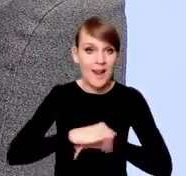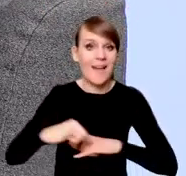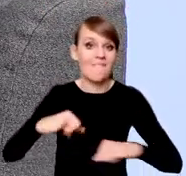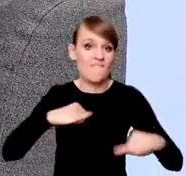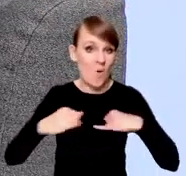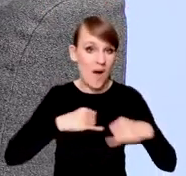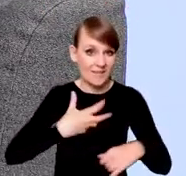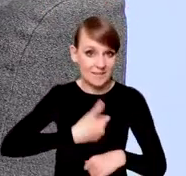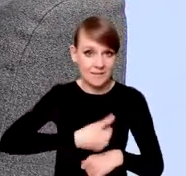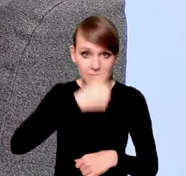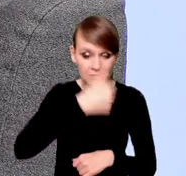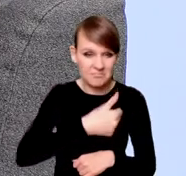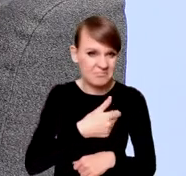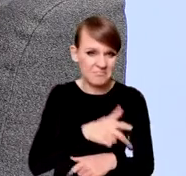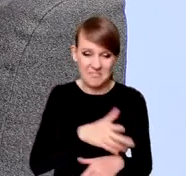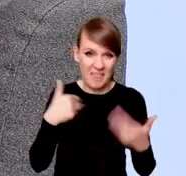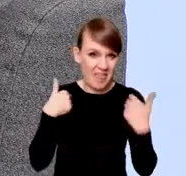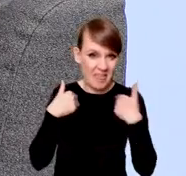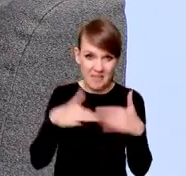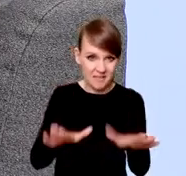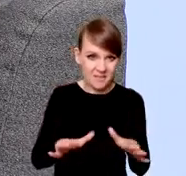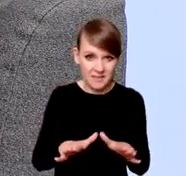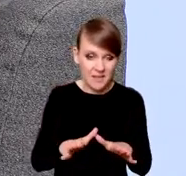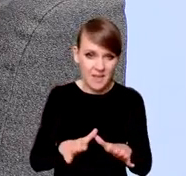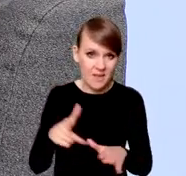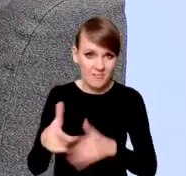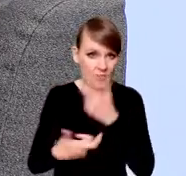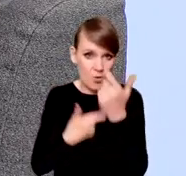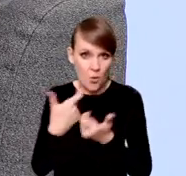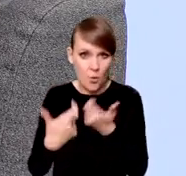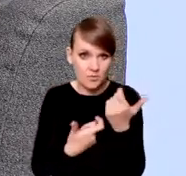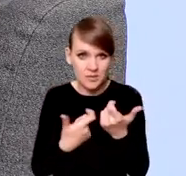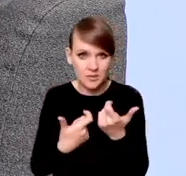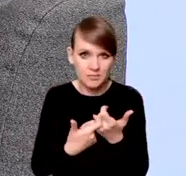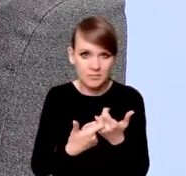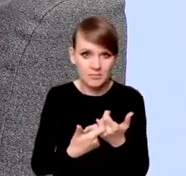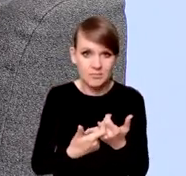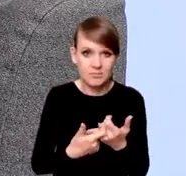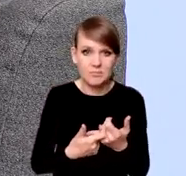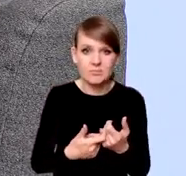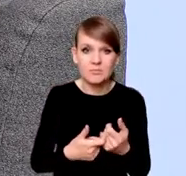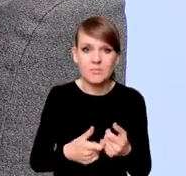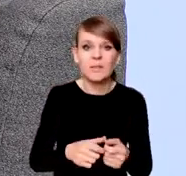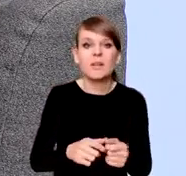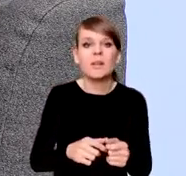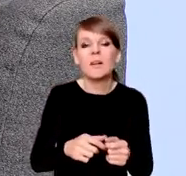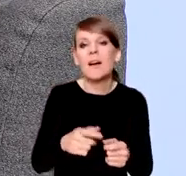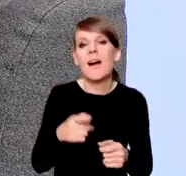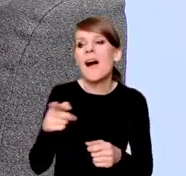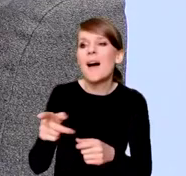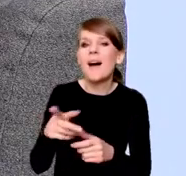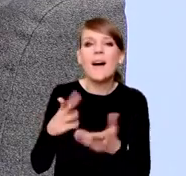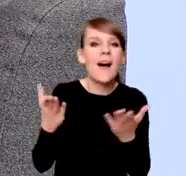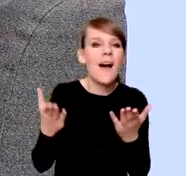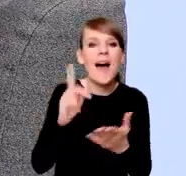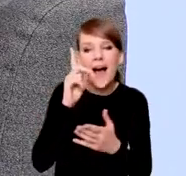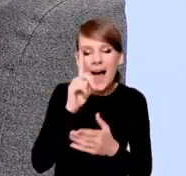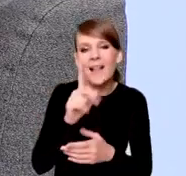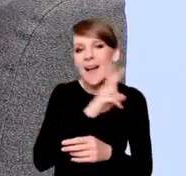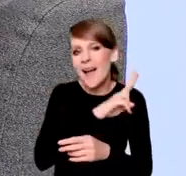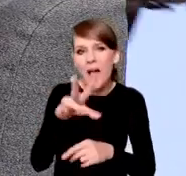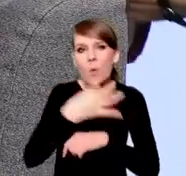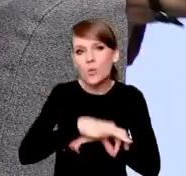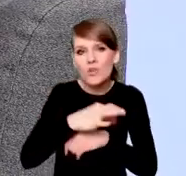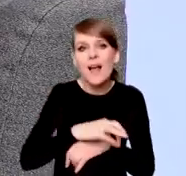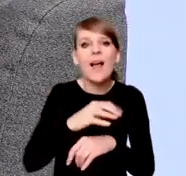nie będą chciały tego wdrażać, w sposób oczywiście dowolny dla każdej uczelni, bo